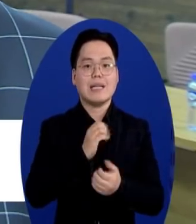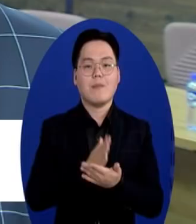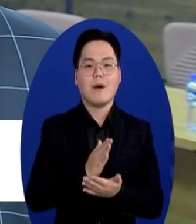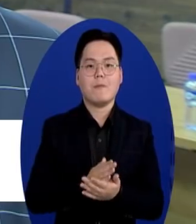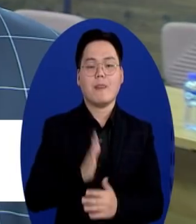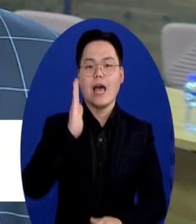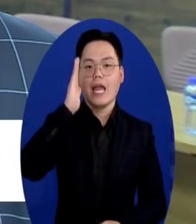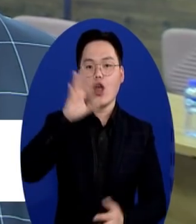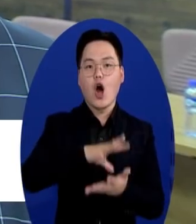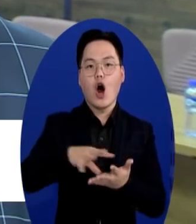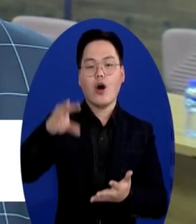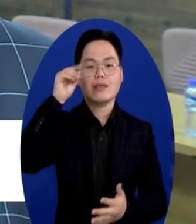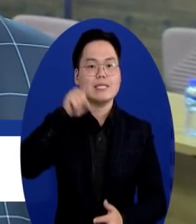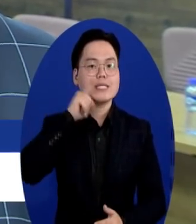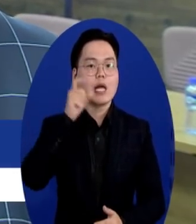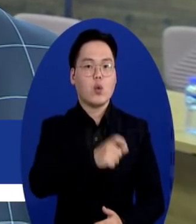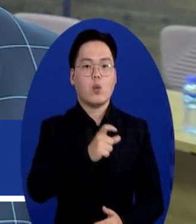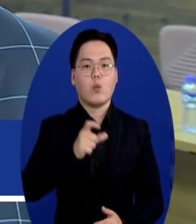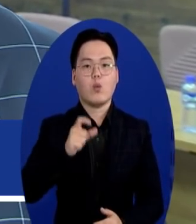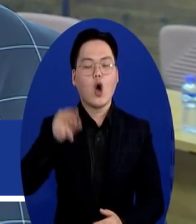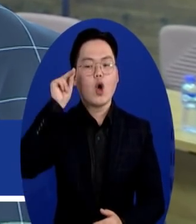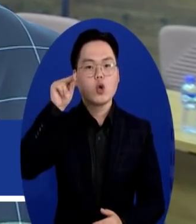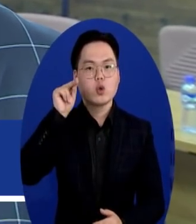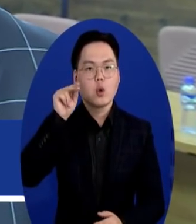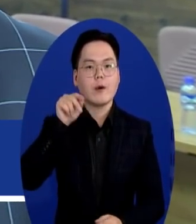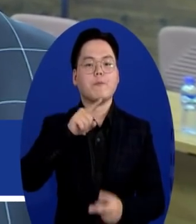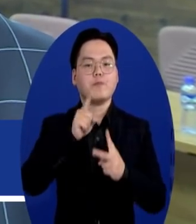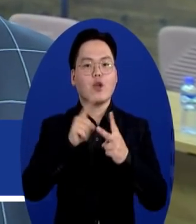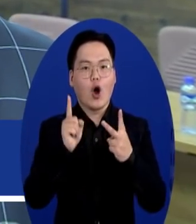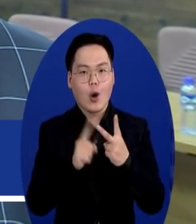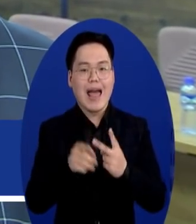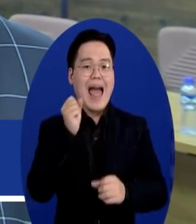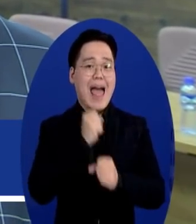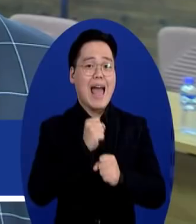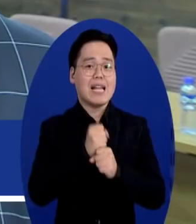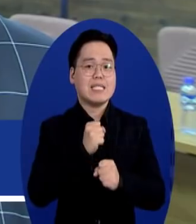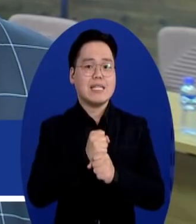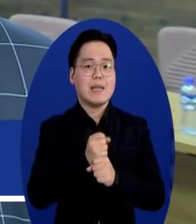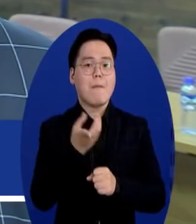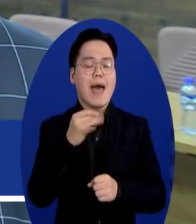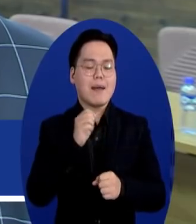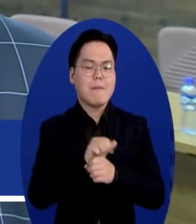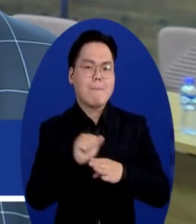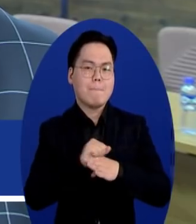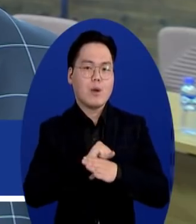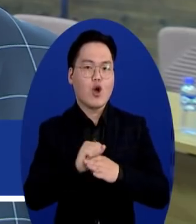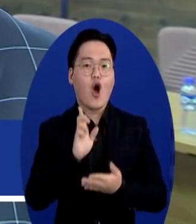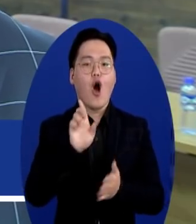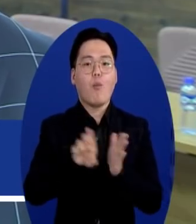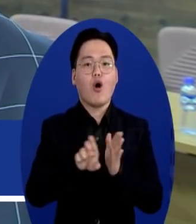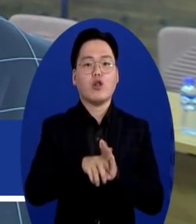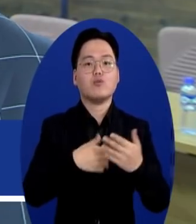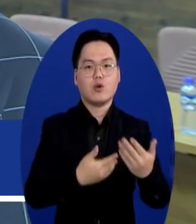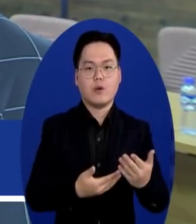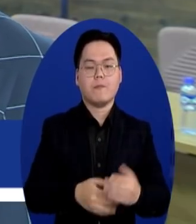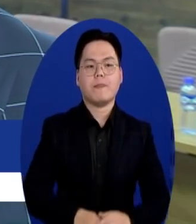энэ оюутан залуусыг суралцж явах хугацаанд ажлын байранда бүрэн бэлтгэгдэх ийм боломжийг бас олж байгаа. А нөгөө талаас